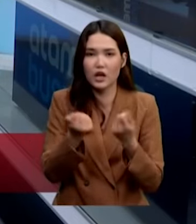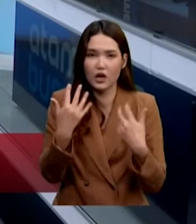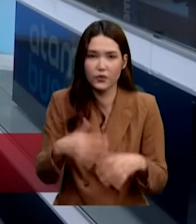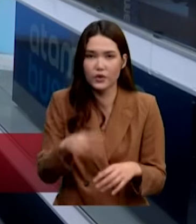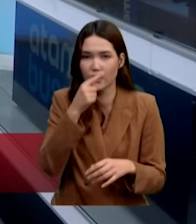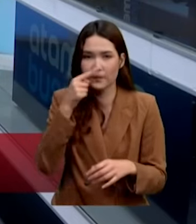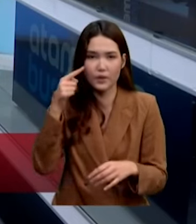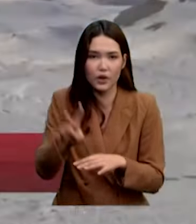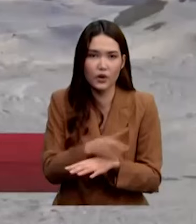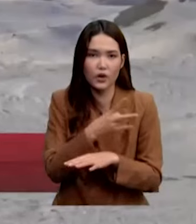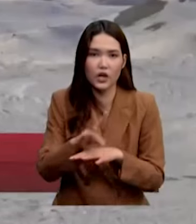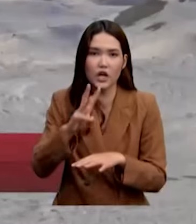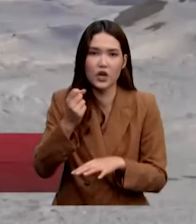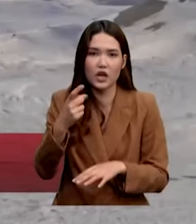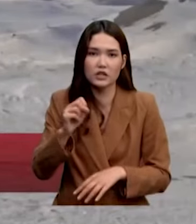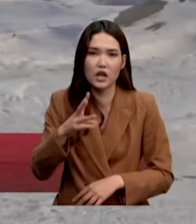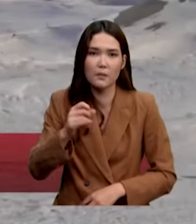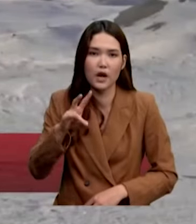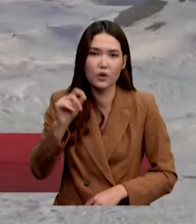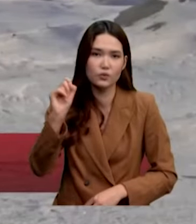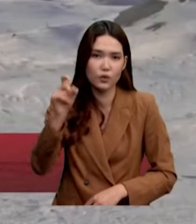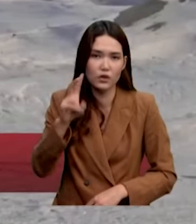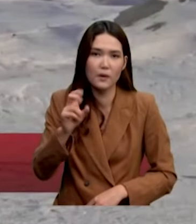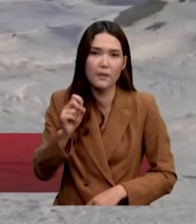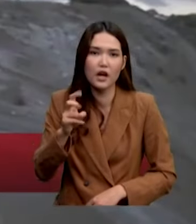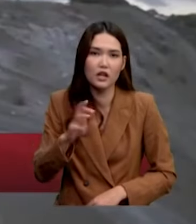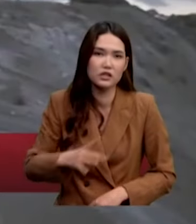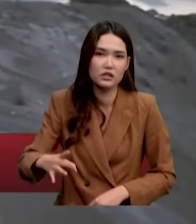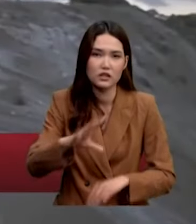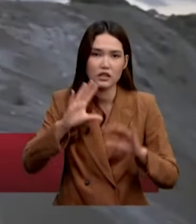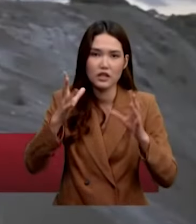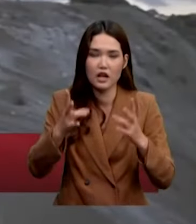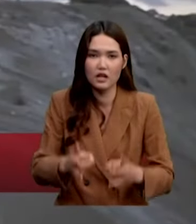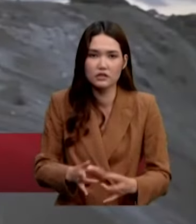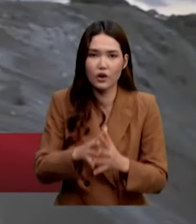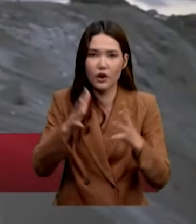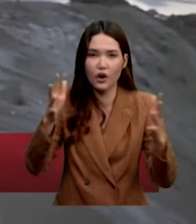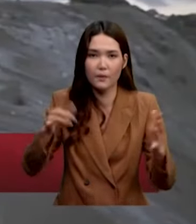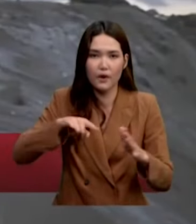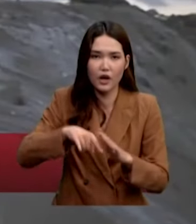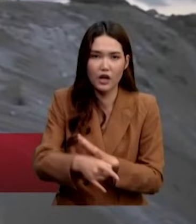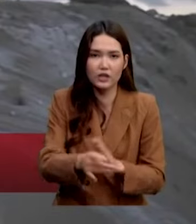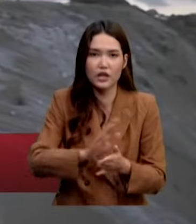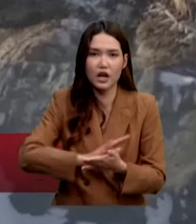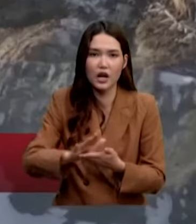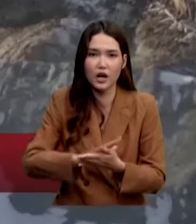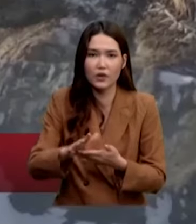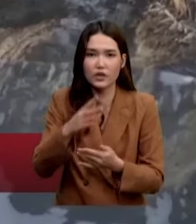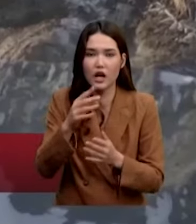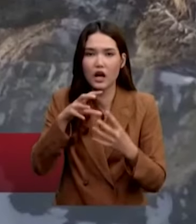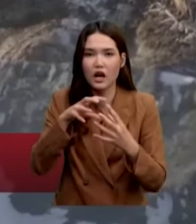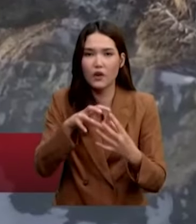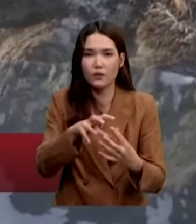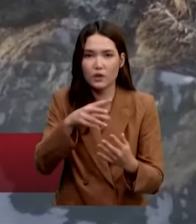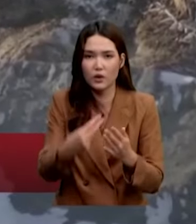поверхность. Минувшей ночью на шахте «Майкаин-Золото» в Баянаульском районе произошла авария. В огромную яму очистное сооружение